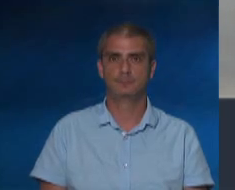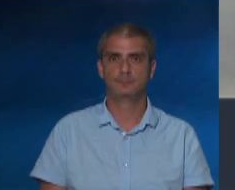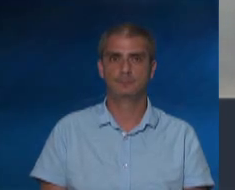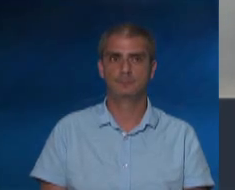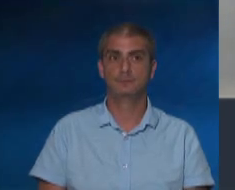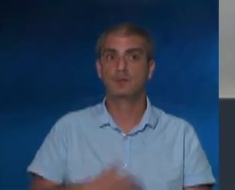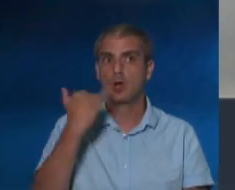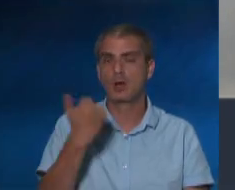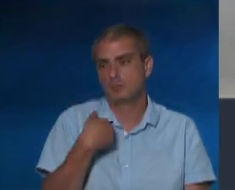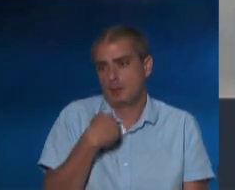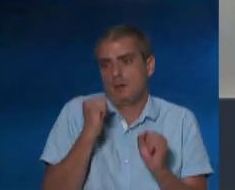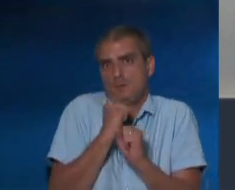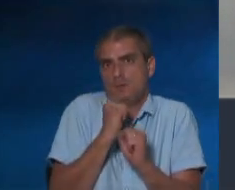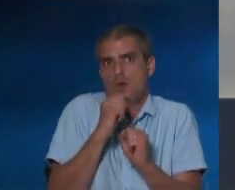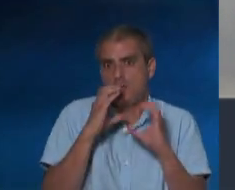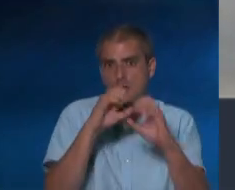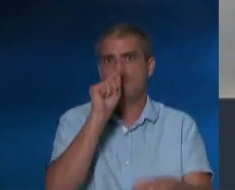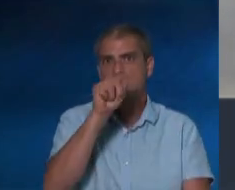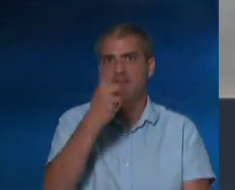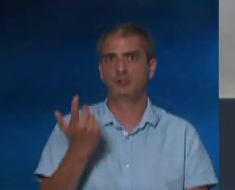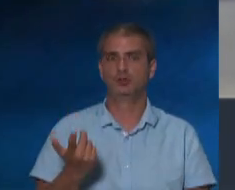כל הזמן שקרה. אני פוחדת ממנו.